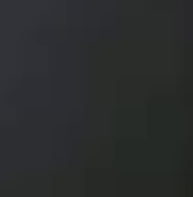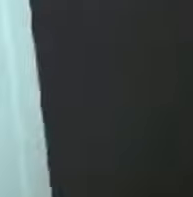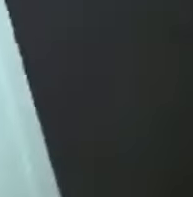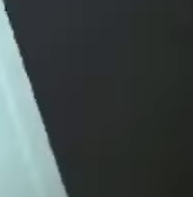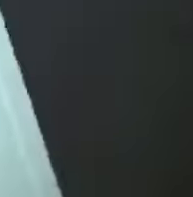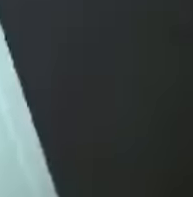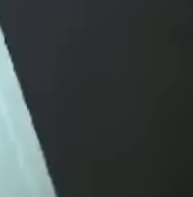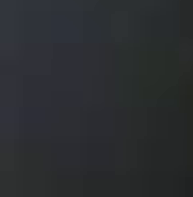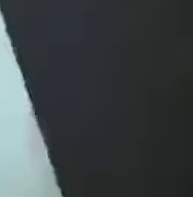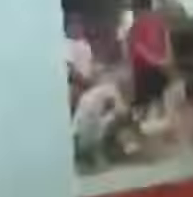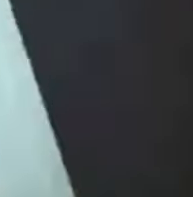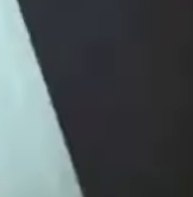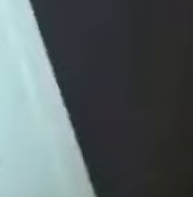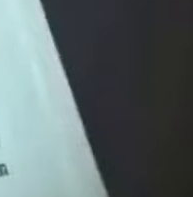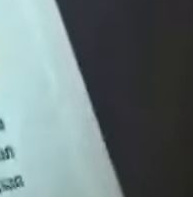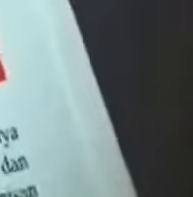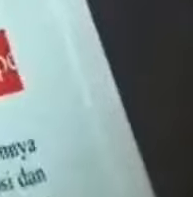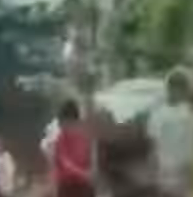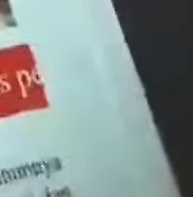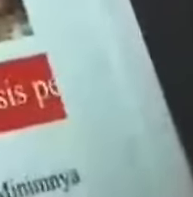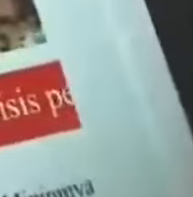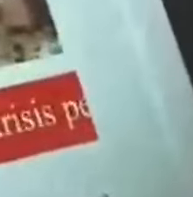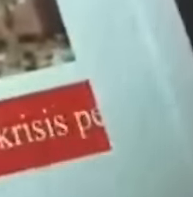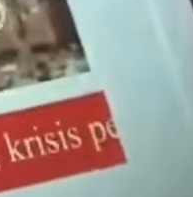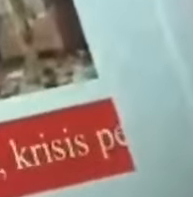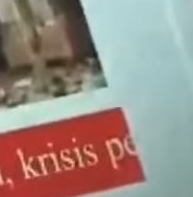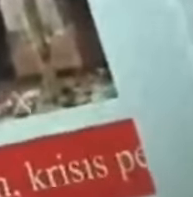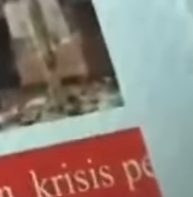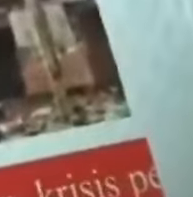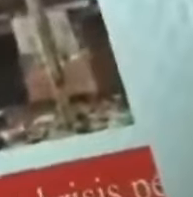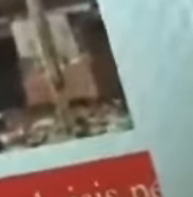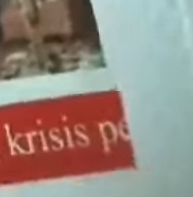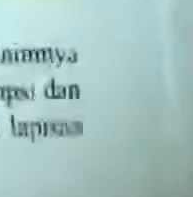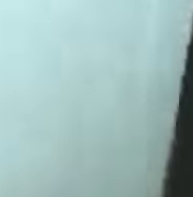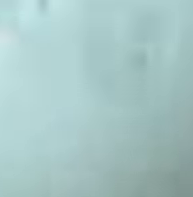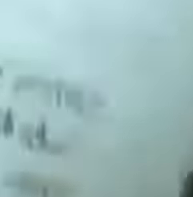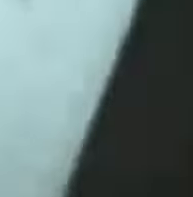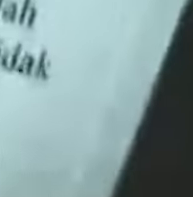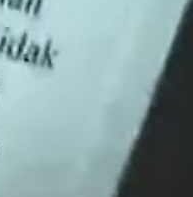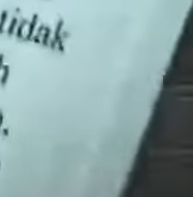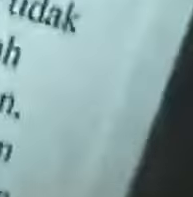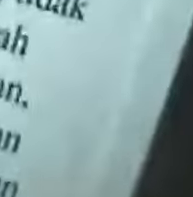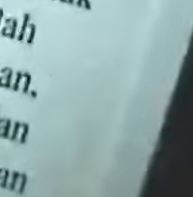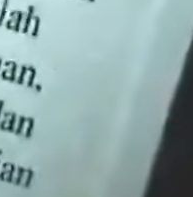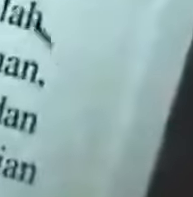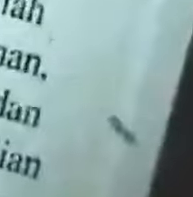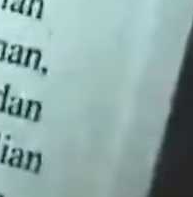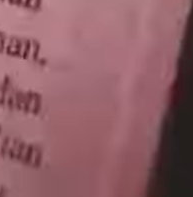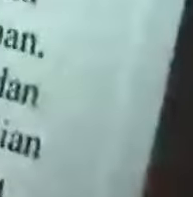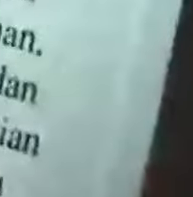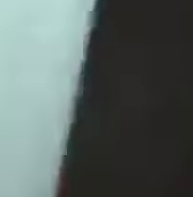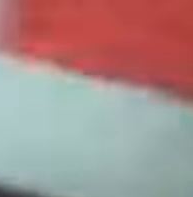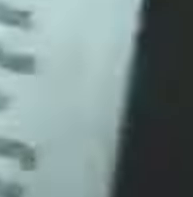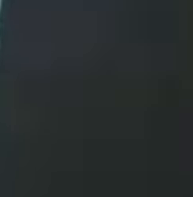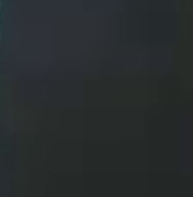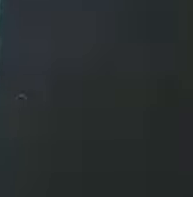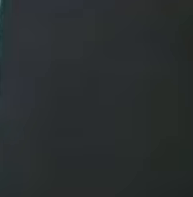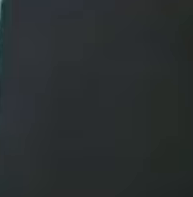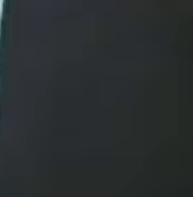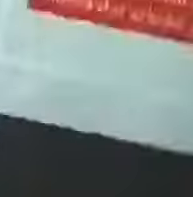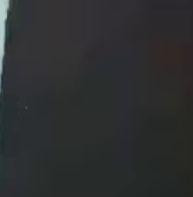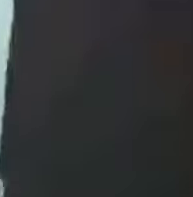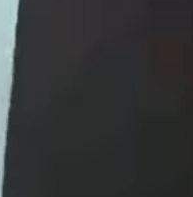Minimnya suara rakyat telah melahirkan pemimpin yang tidak mampu mengatasi masalah mendasar seperti kemiskinan, krisis pendidikan,